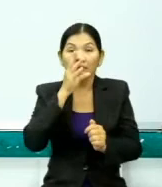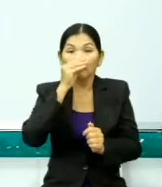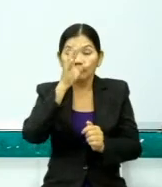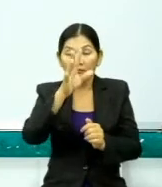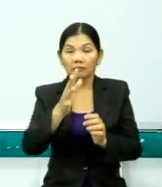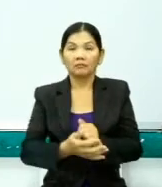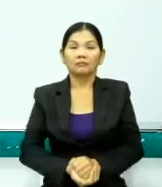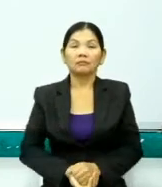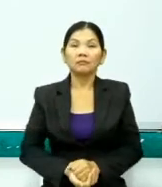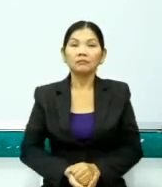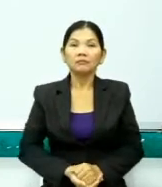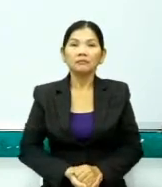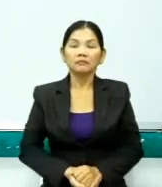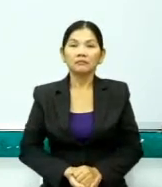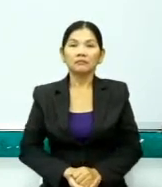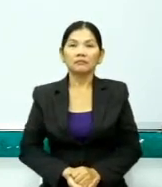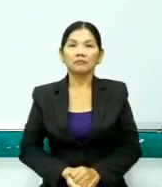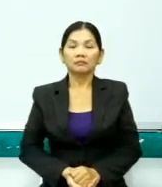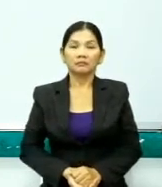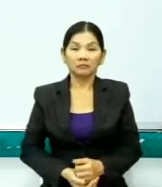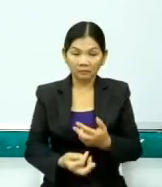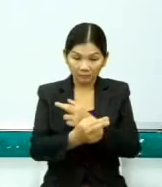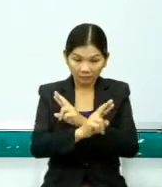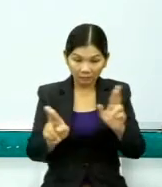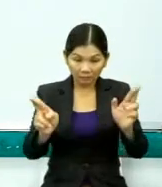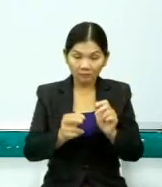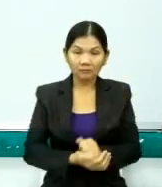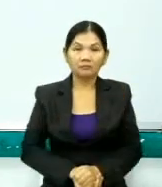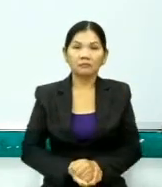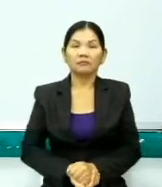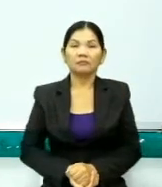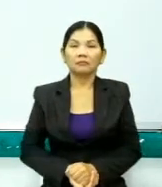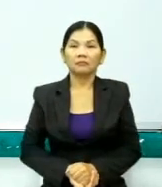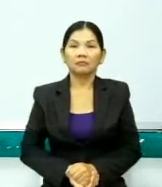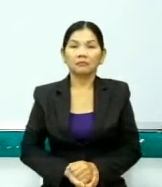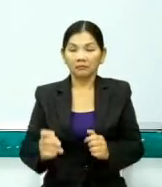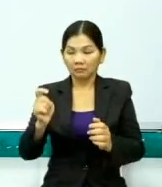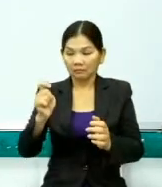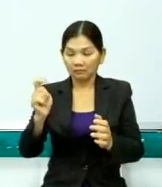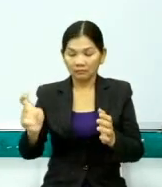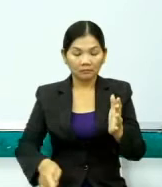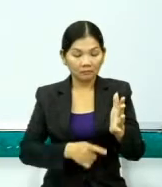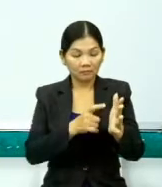lứ. Lứ, tìm khuôn. Khệ.